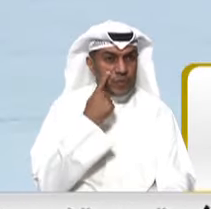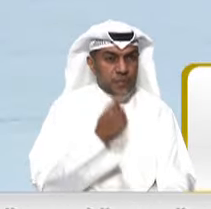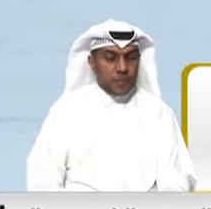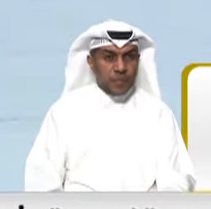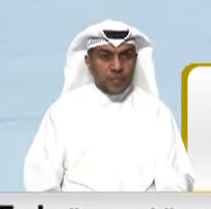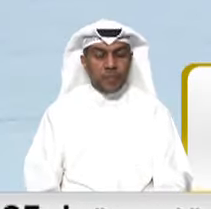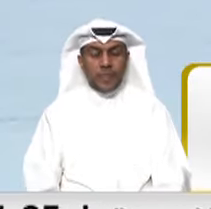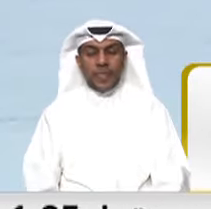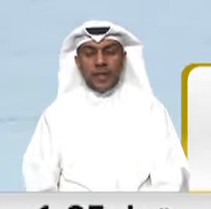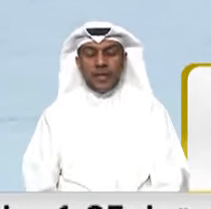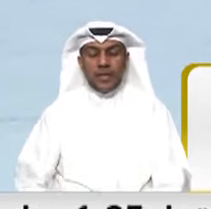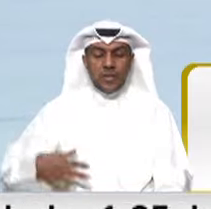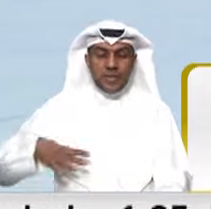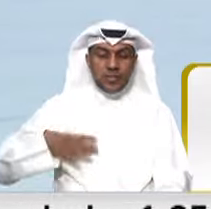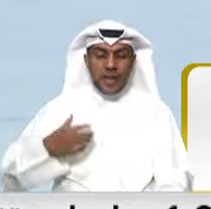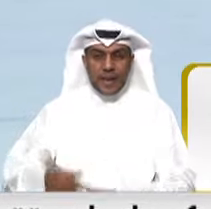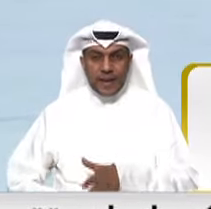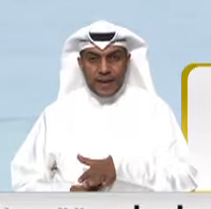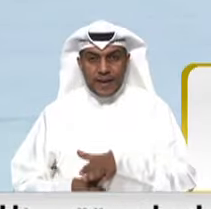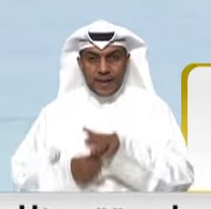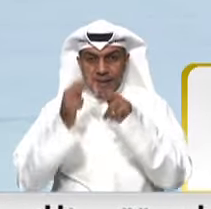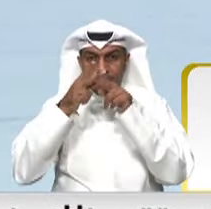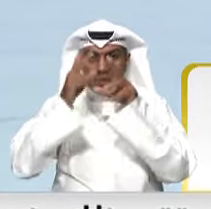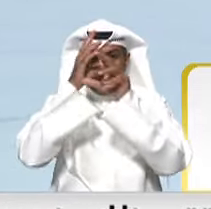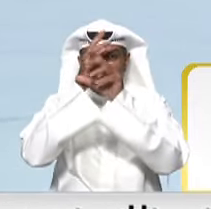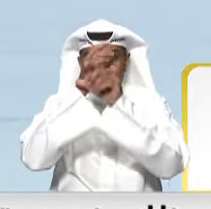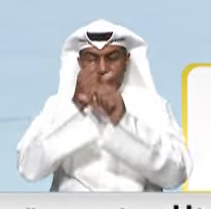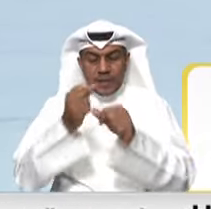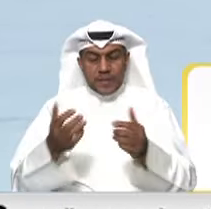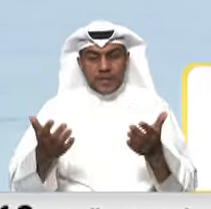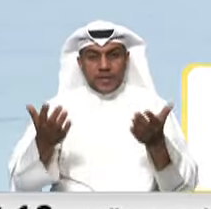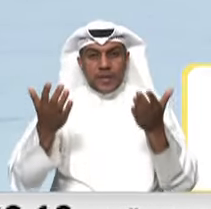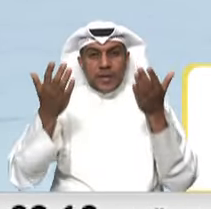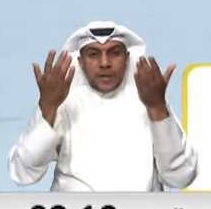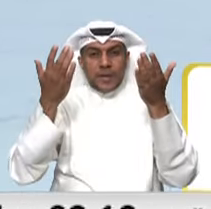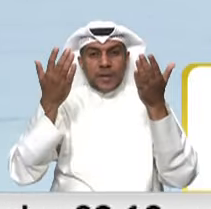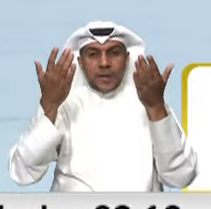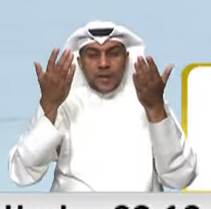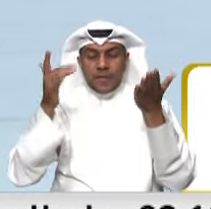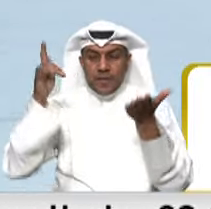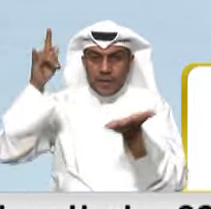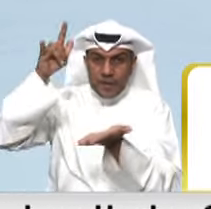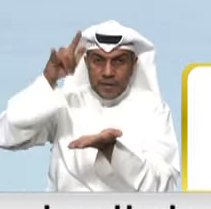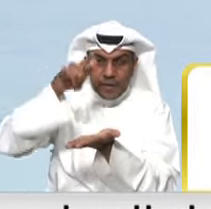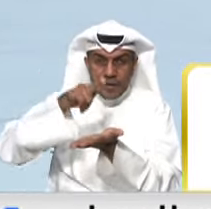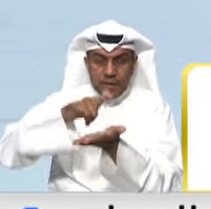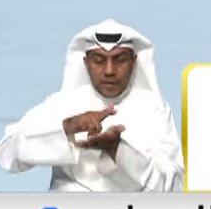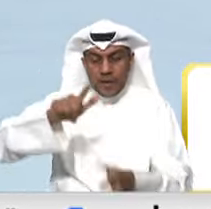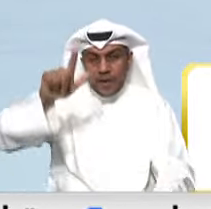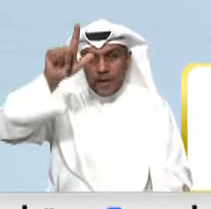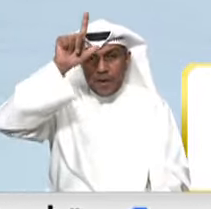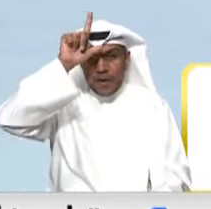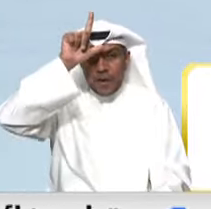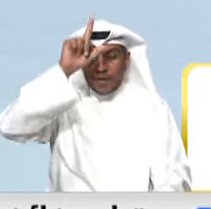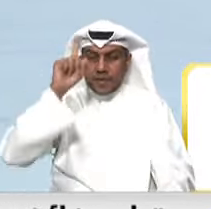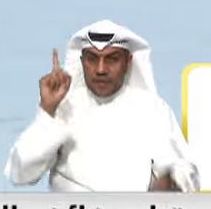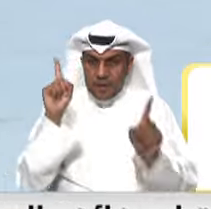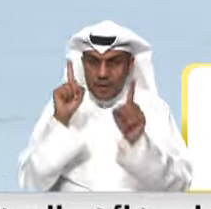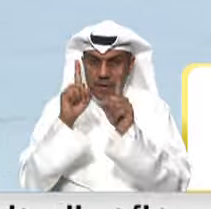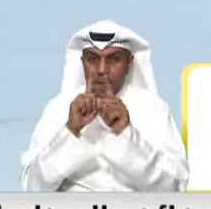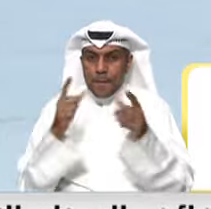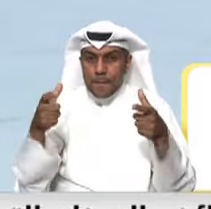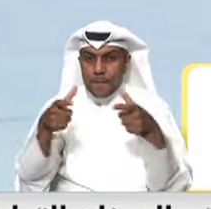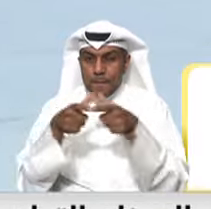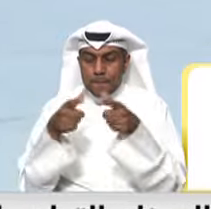صاحب السمو امير البلاد باهتمام بالغ على كافه المستويات والتي ترجمت باللقاءات الثنائيه بين قيادتي